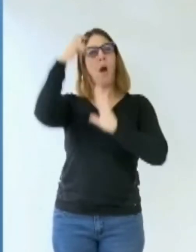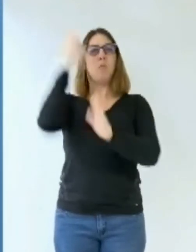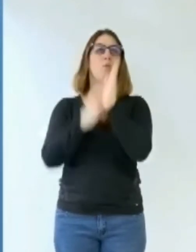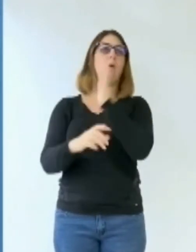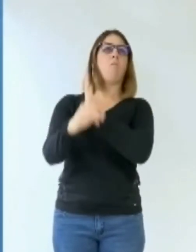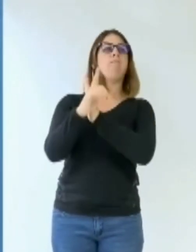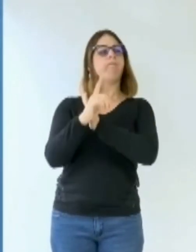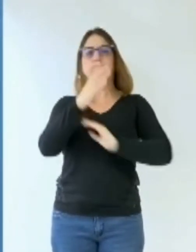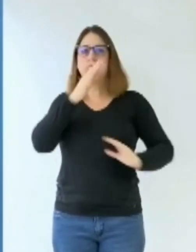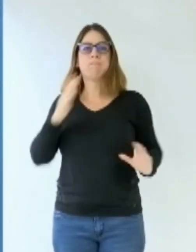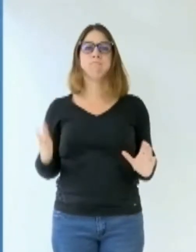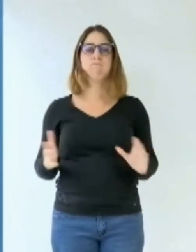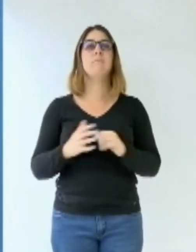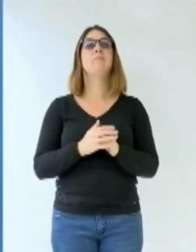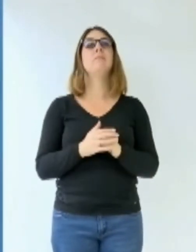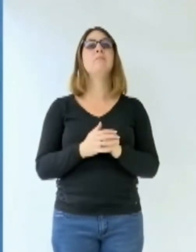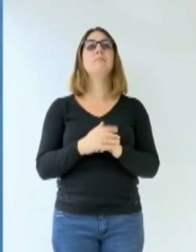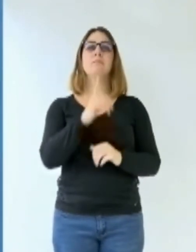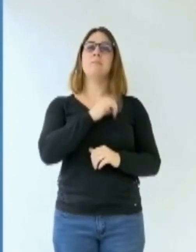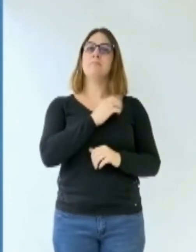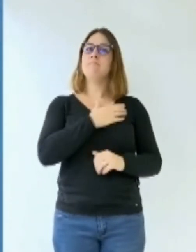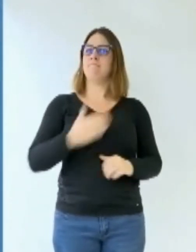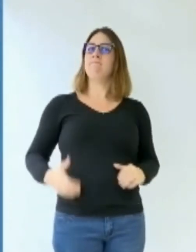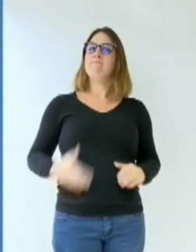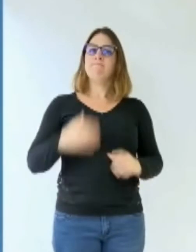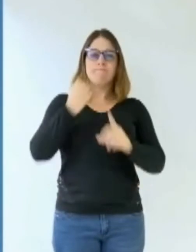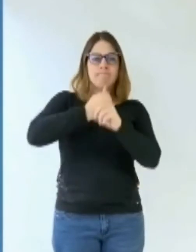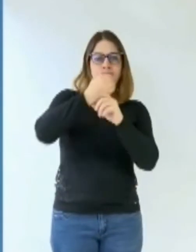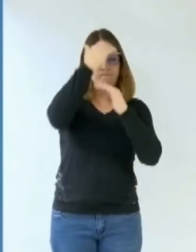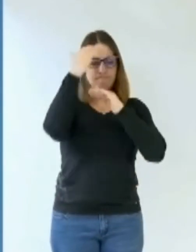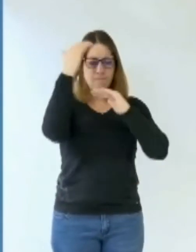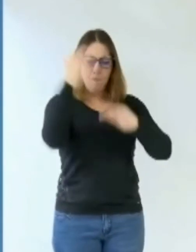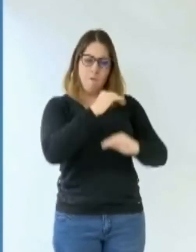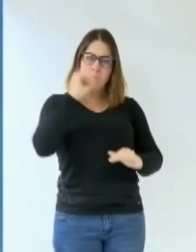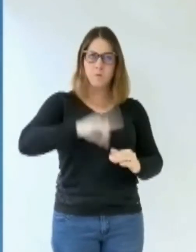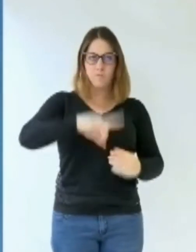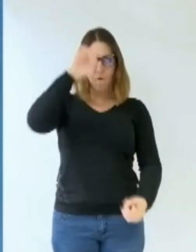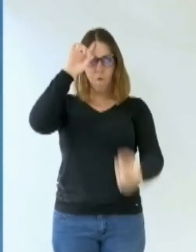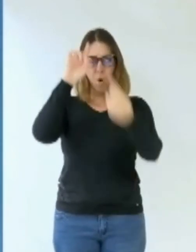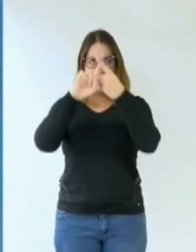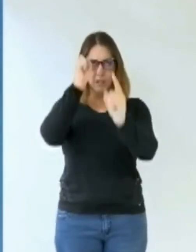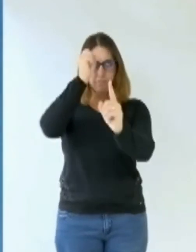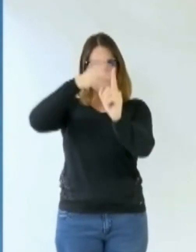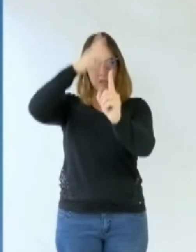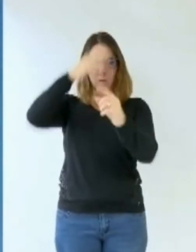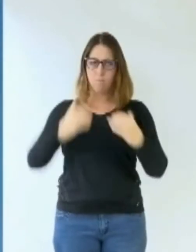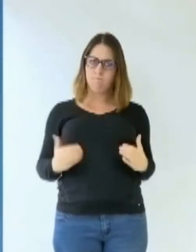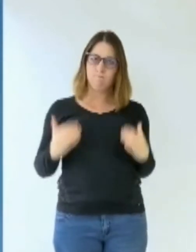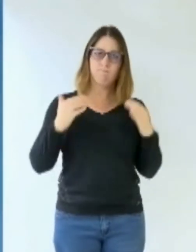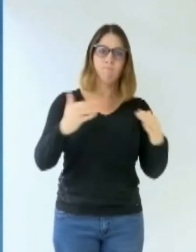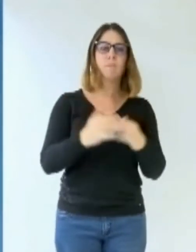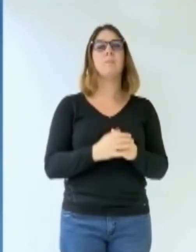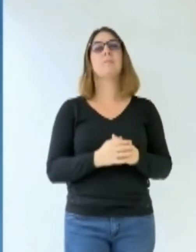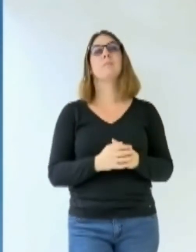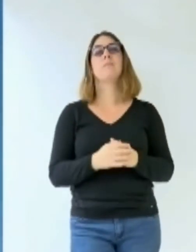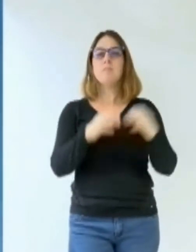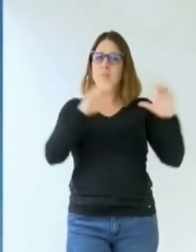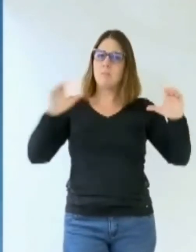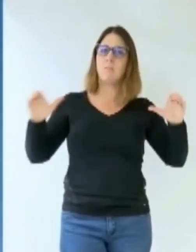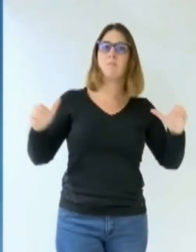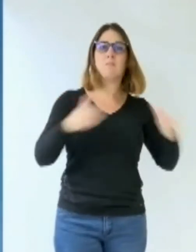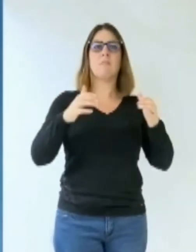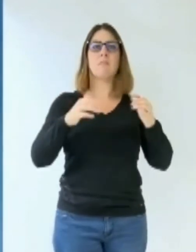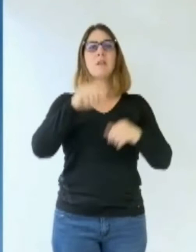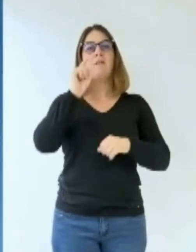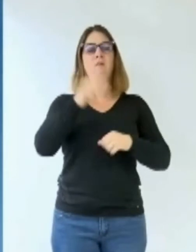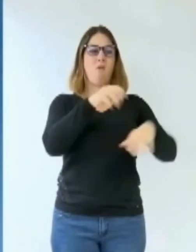République. La police municipale elle-même doit retrouver confiance dans sa mission et sa vocation. Elle doit être mobilisée dans son ensemble avec moins de